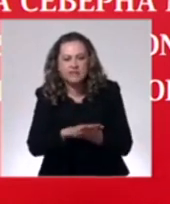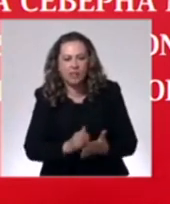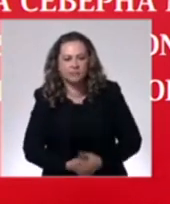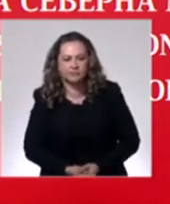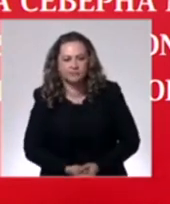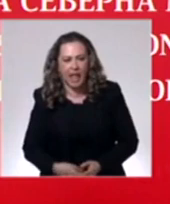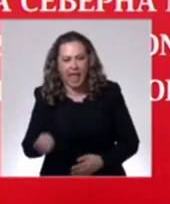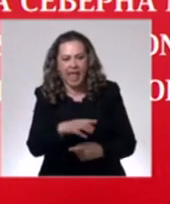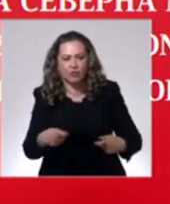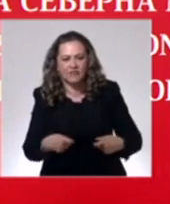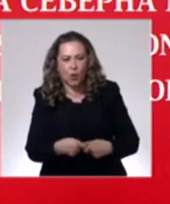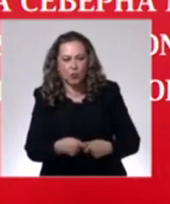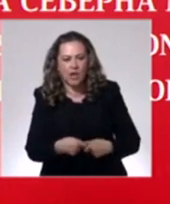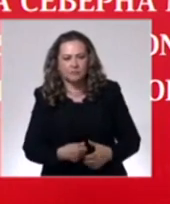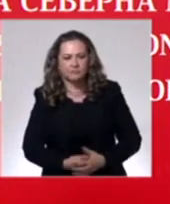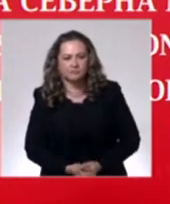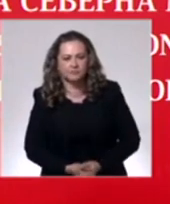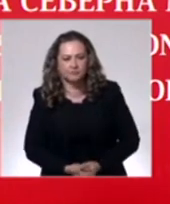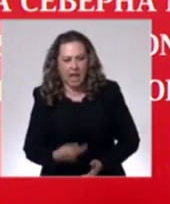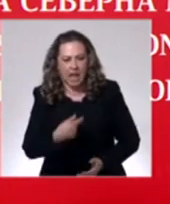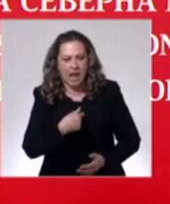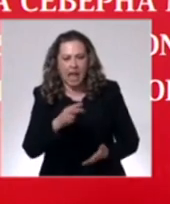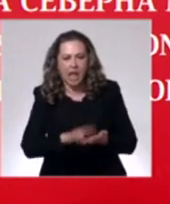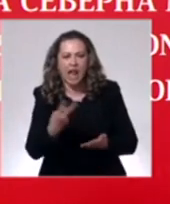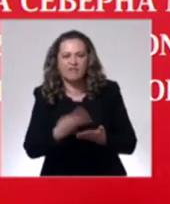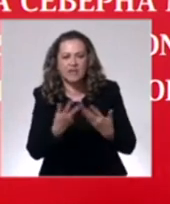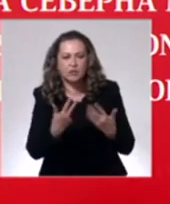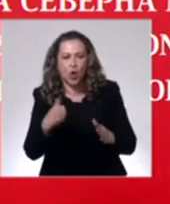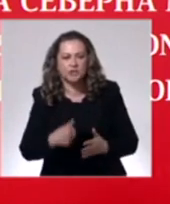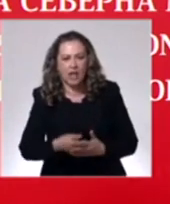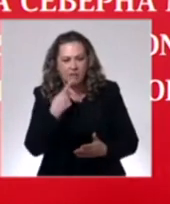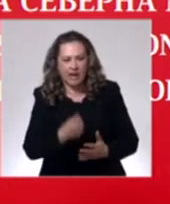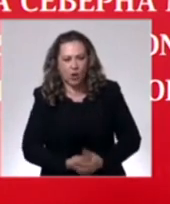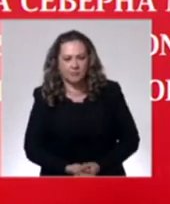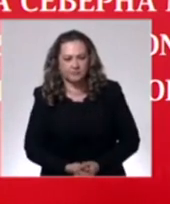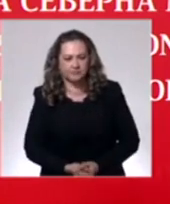и на Европската Унија. А нас во јуни 2018 ни рекоа